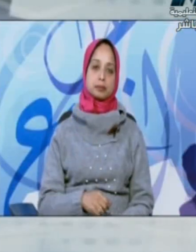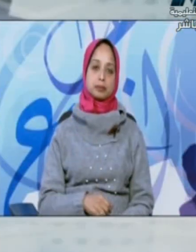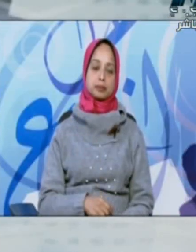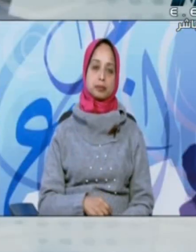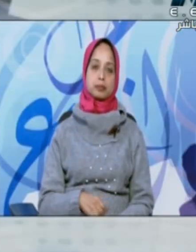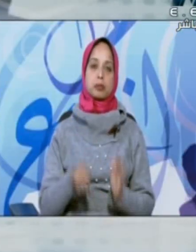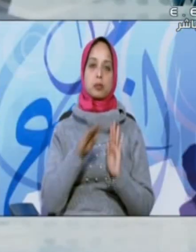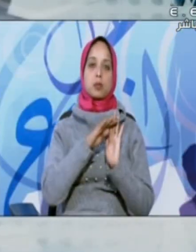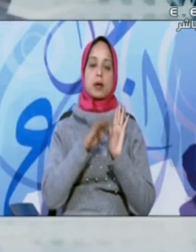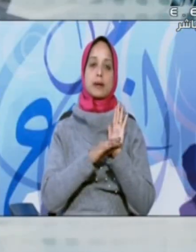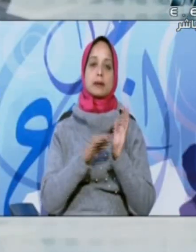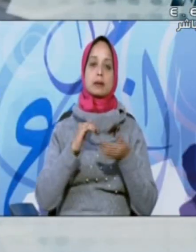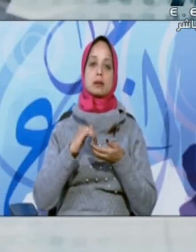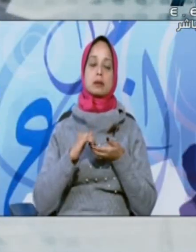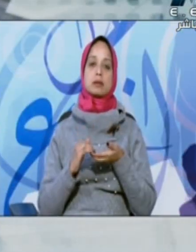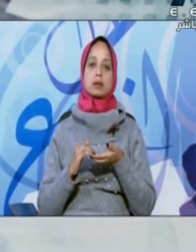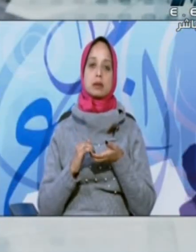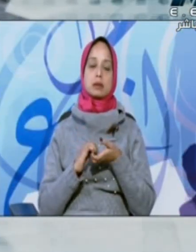معاهدة